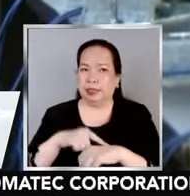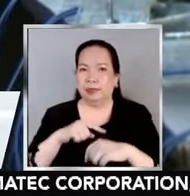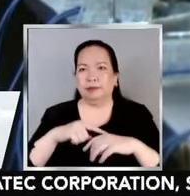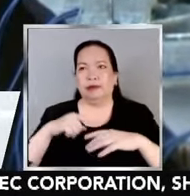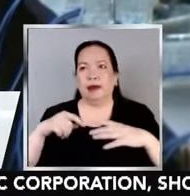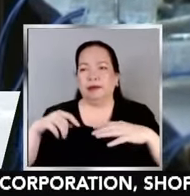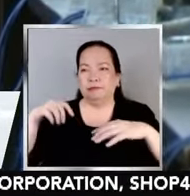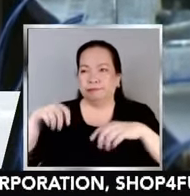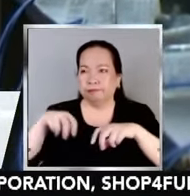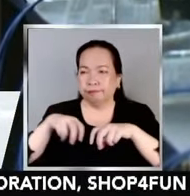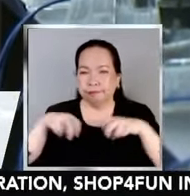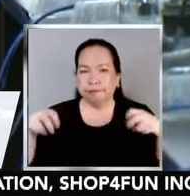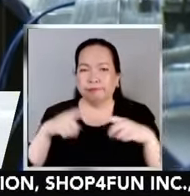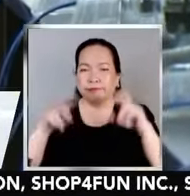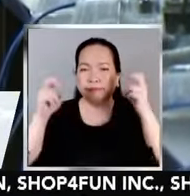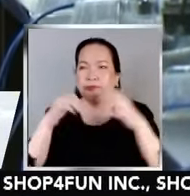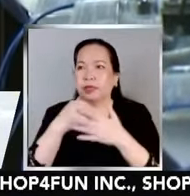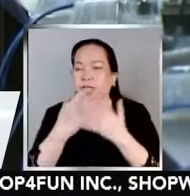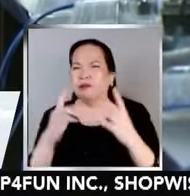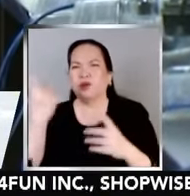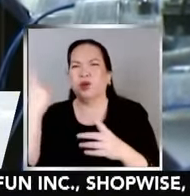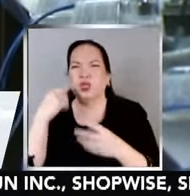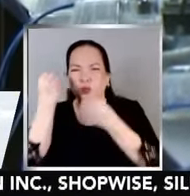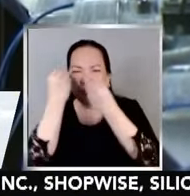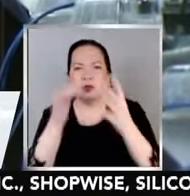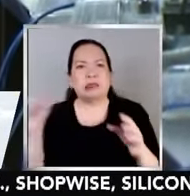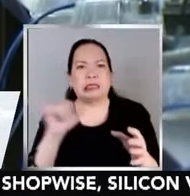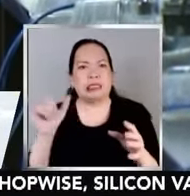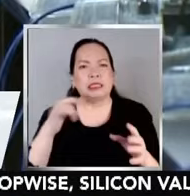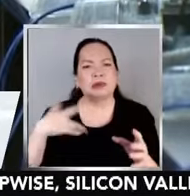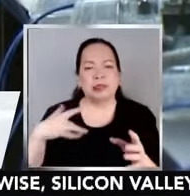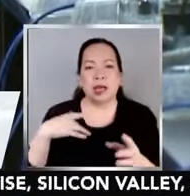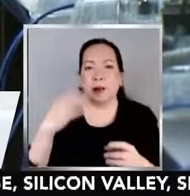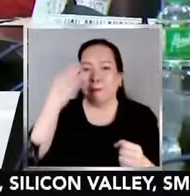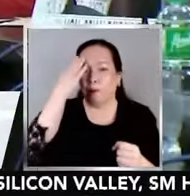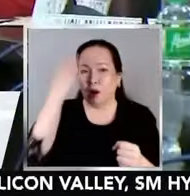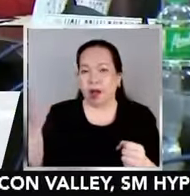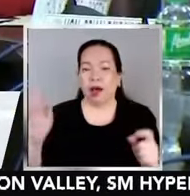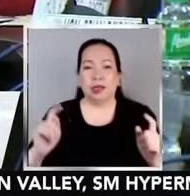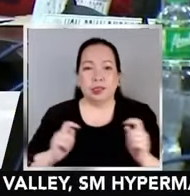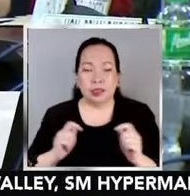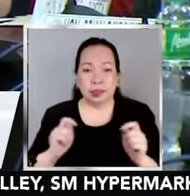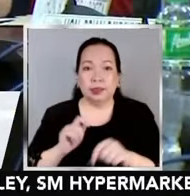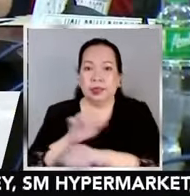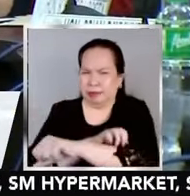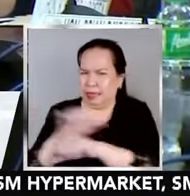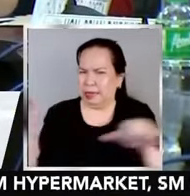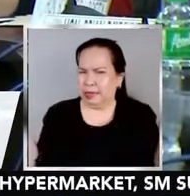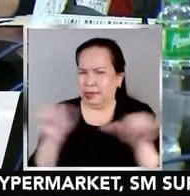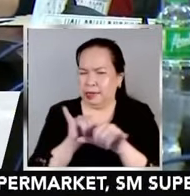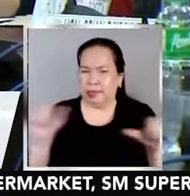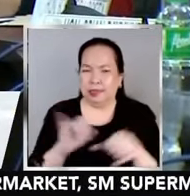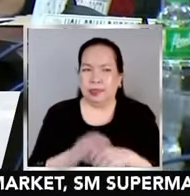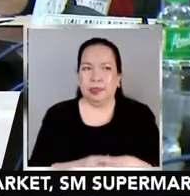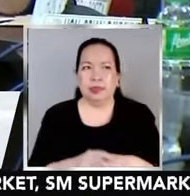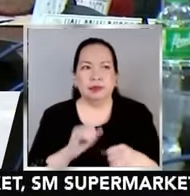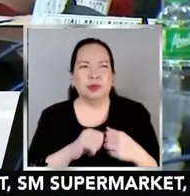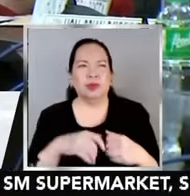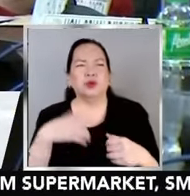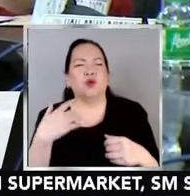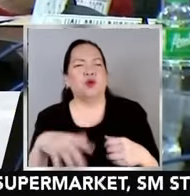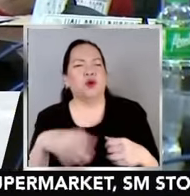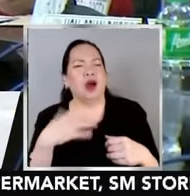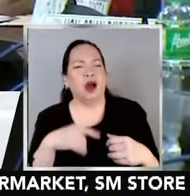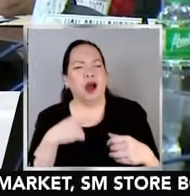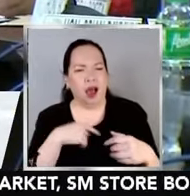may mga nagsumbong na ng parehong estilo mula sa Bulacan, Tagaytay at Makati. Ibig sabihin, there's a pattern. Yes. Okay.